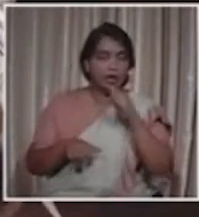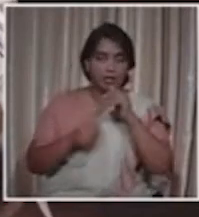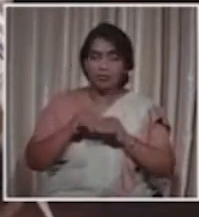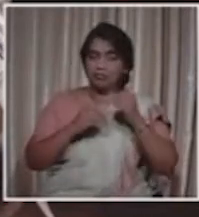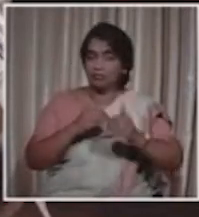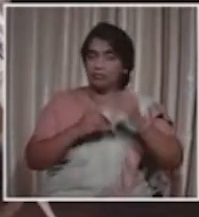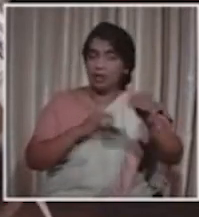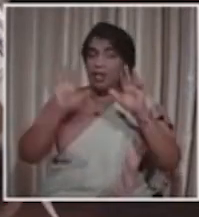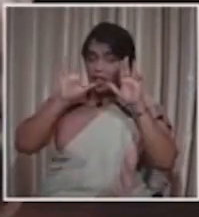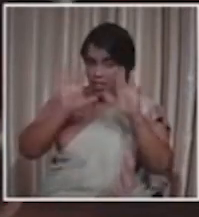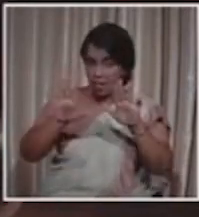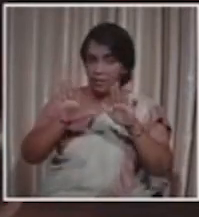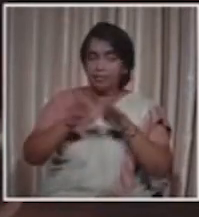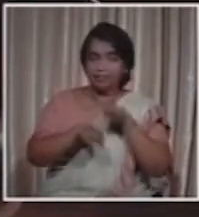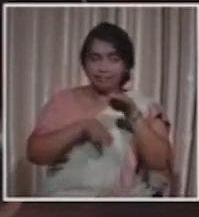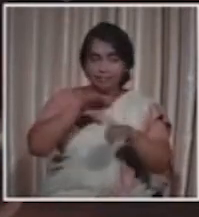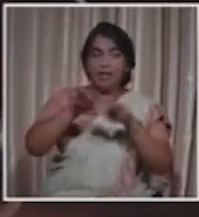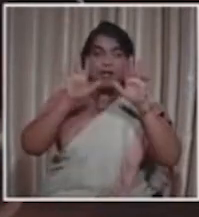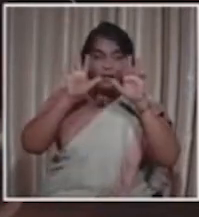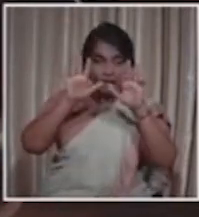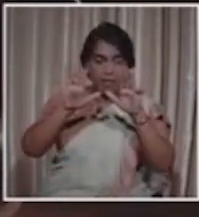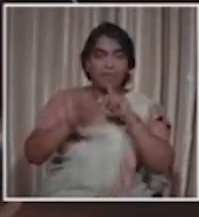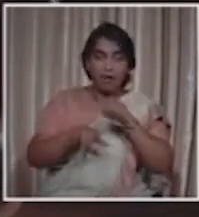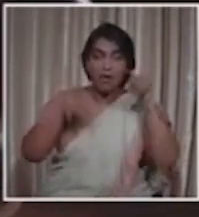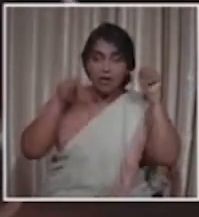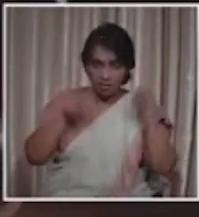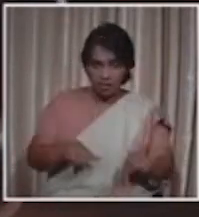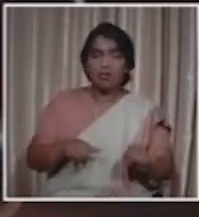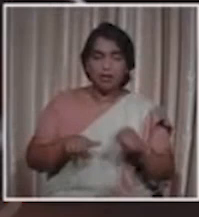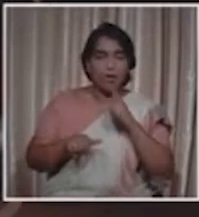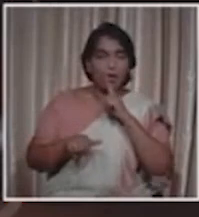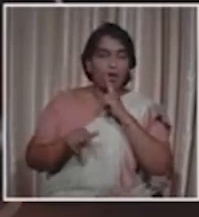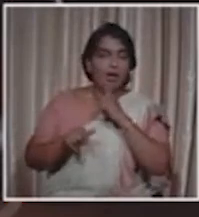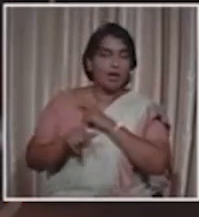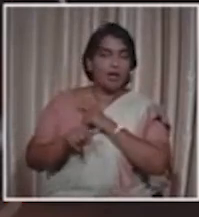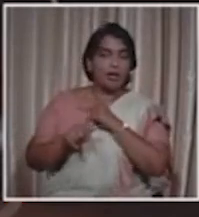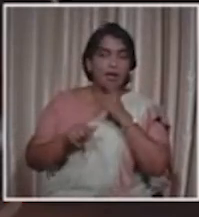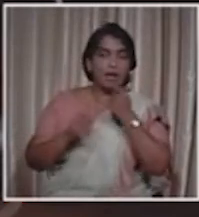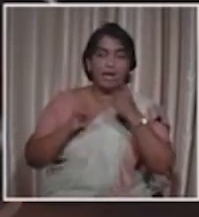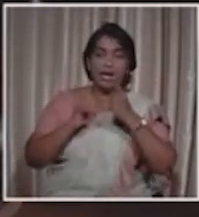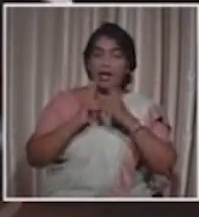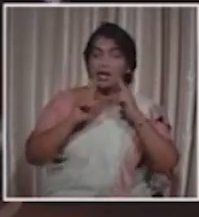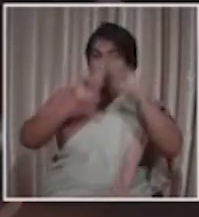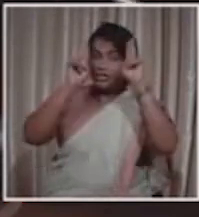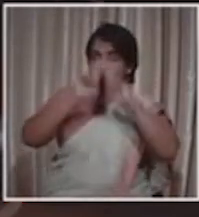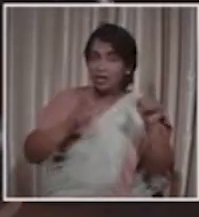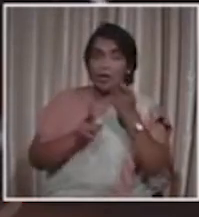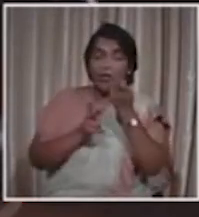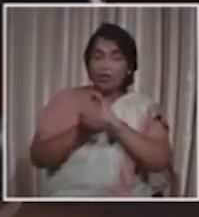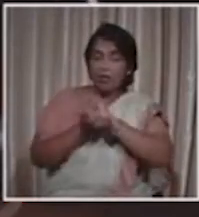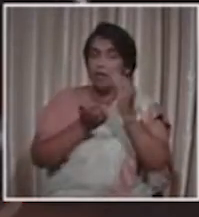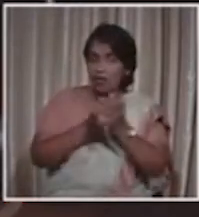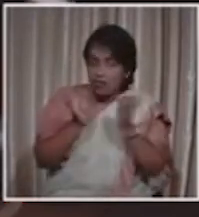ගැන කතා කරා. අදටත් පත් කරලා තියෙනවද ජාත්‍යන්තර ෆිනෑන්ෂල් ඇඩ්වයිසර්ස්ලා? අදටත් පත් කරලා